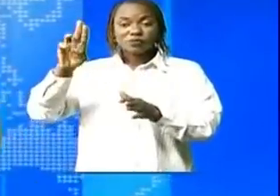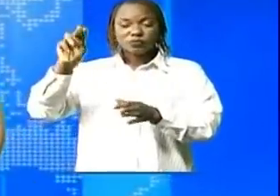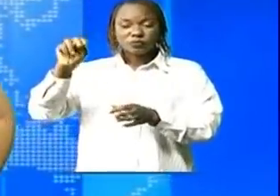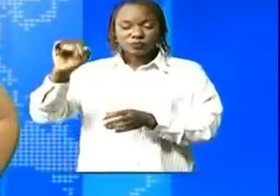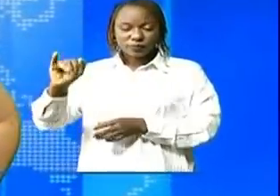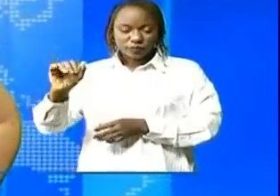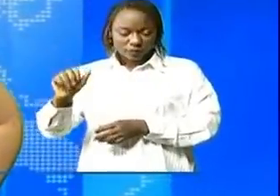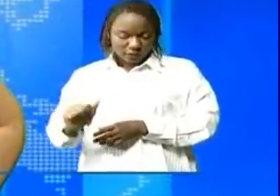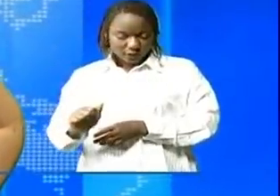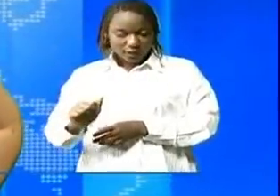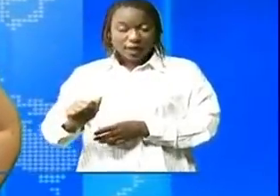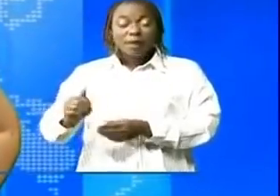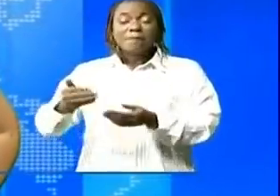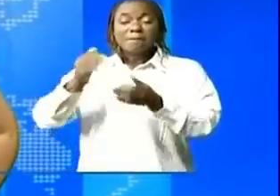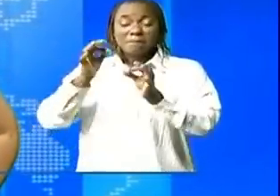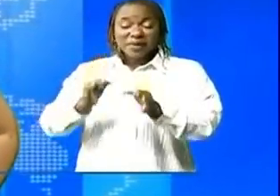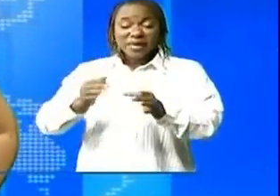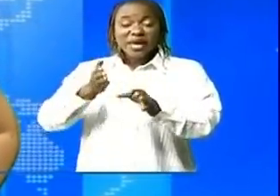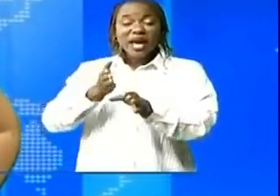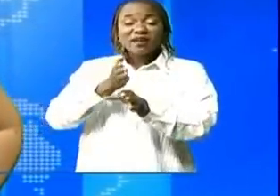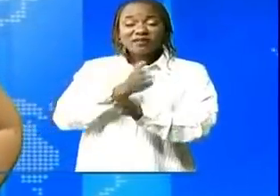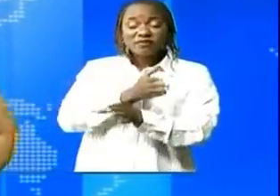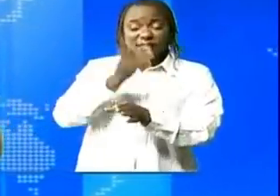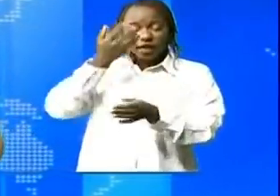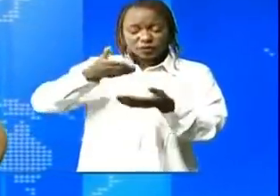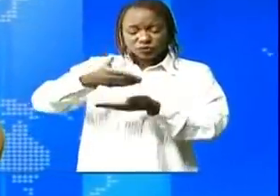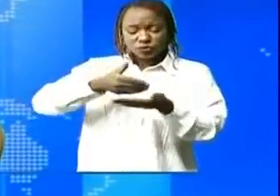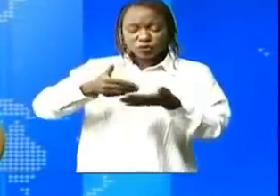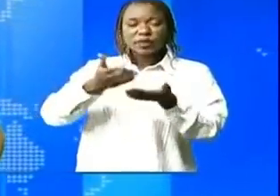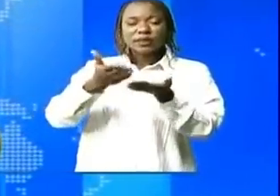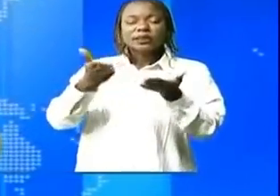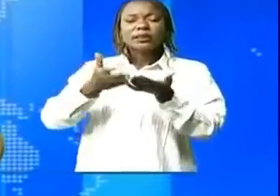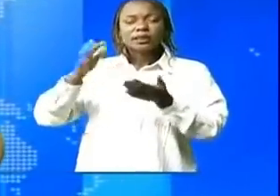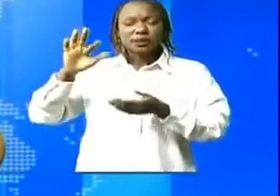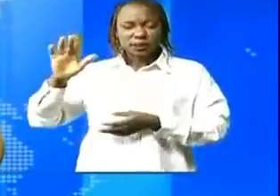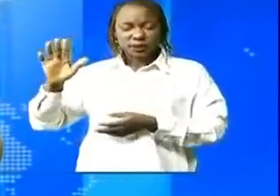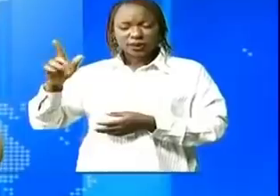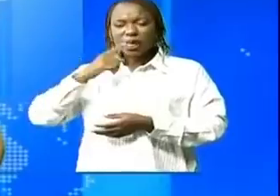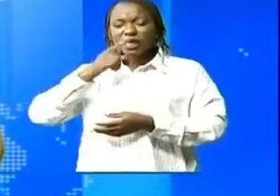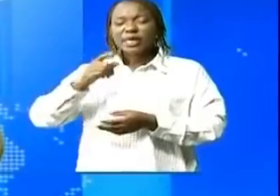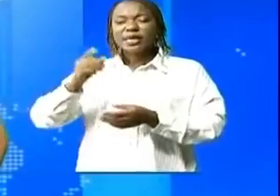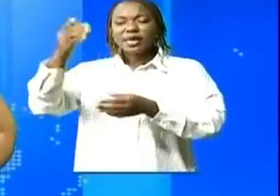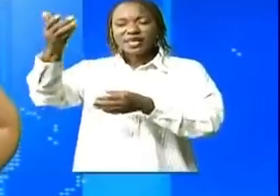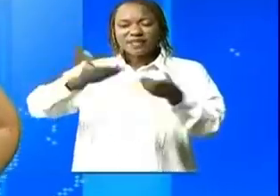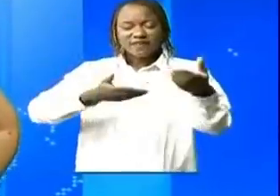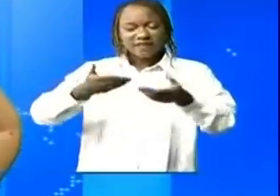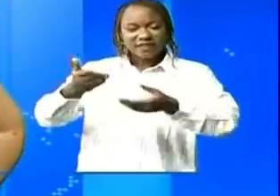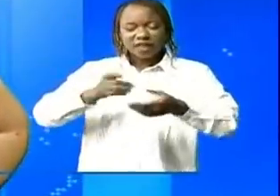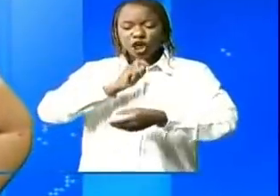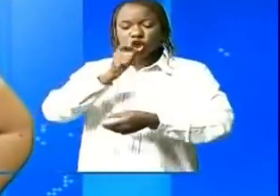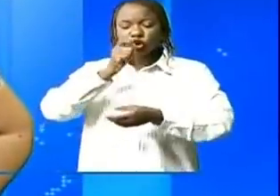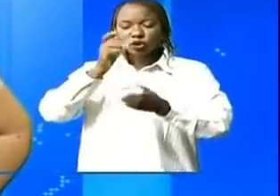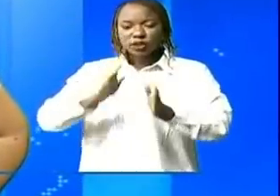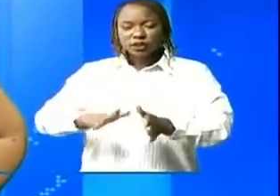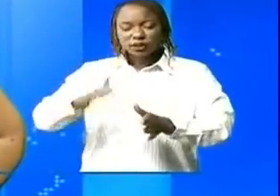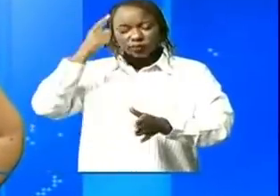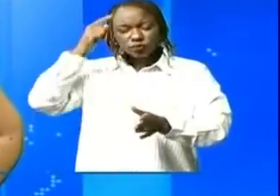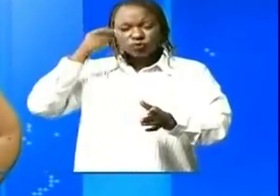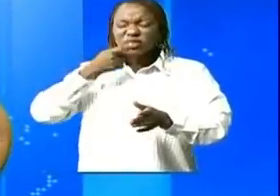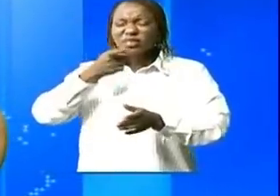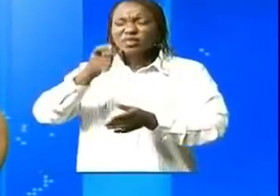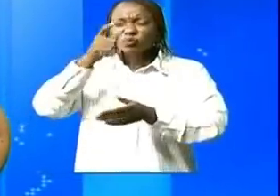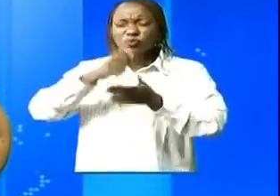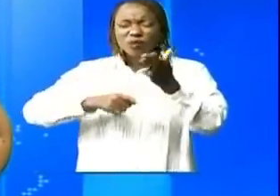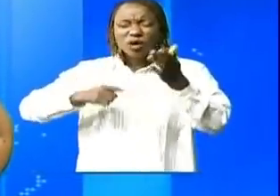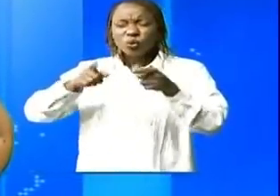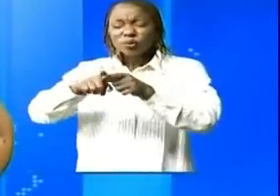Jean-Michel Samalukonde Ekenge était en face de professionnels des médias pour la conférence de presse. L'objectif de sa mission dans cette partie du